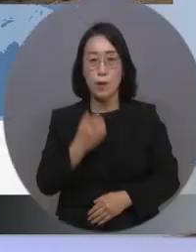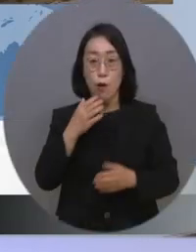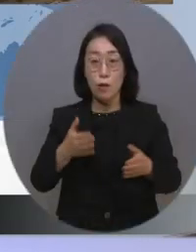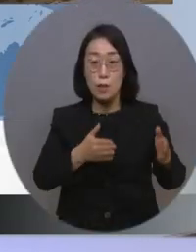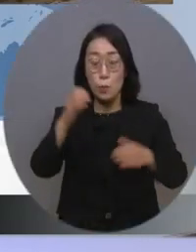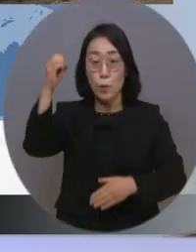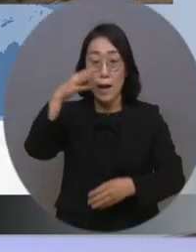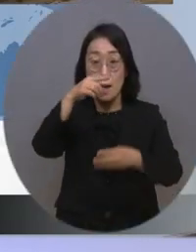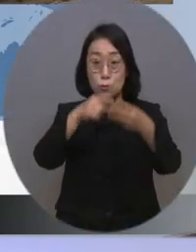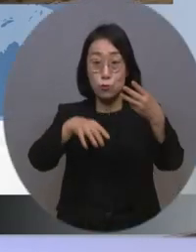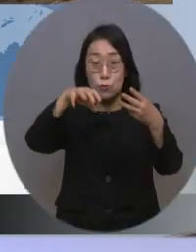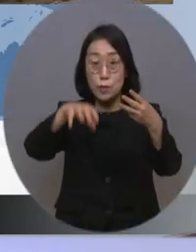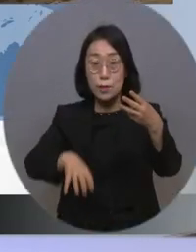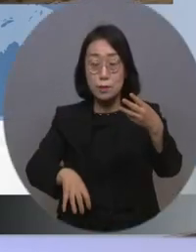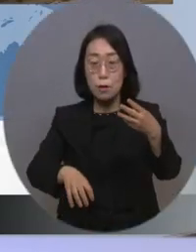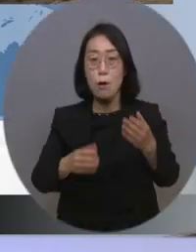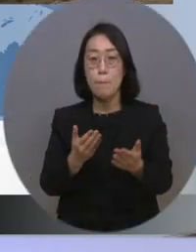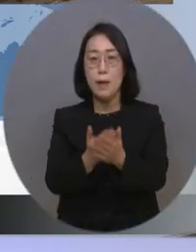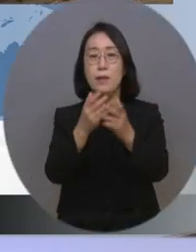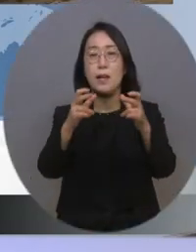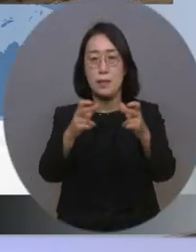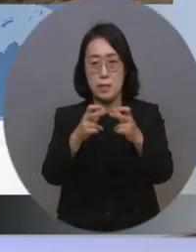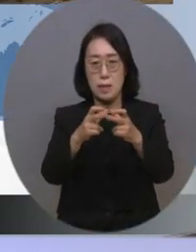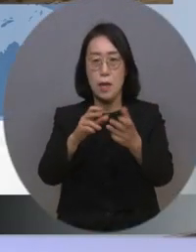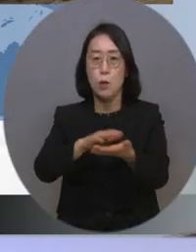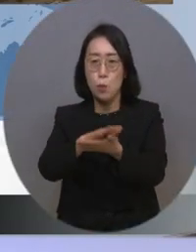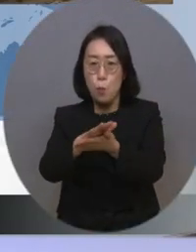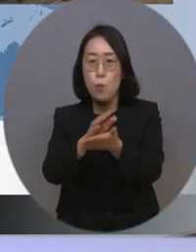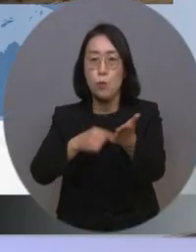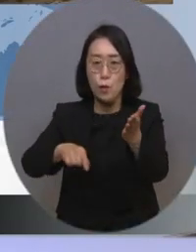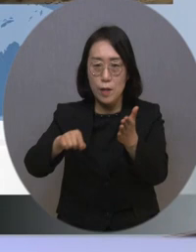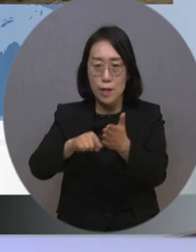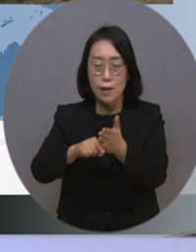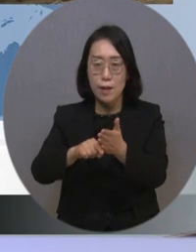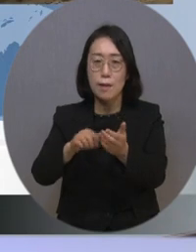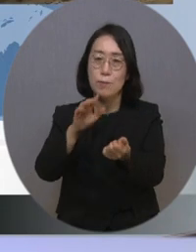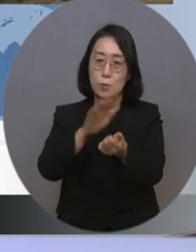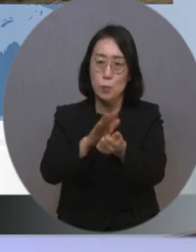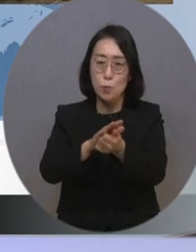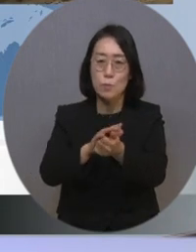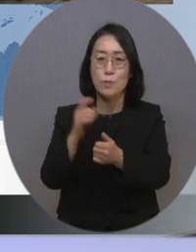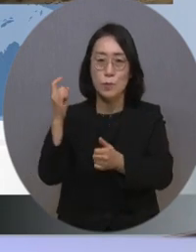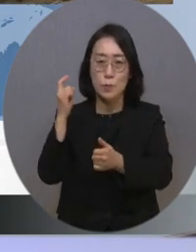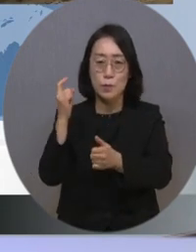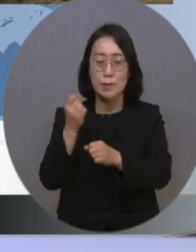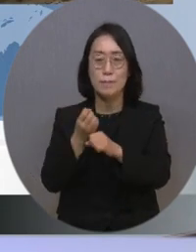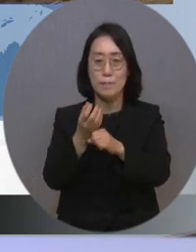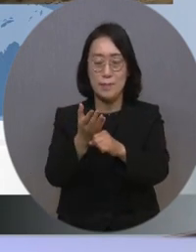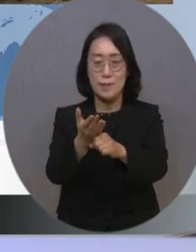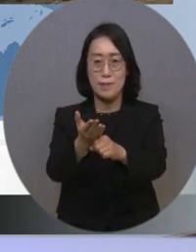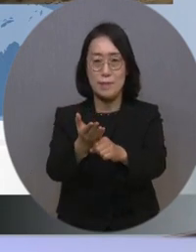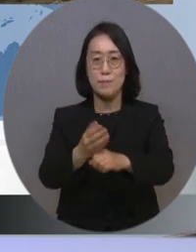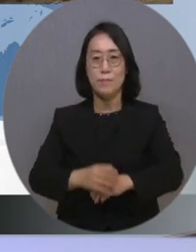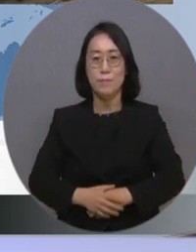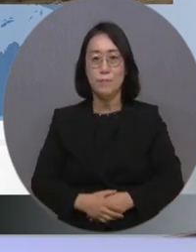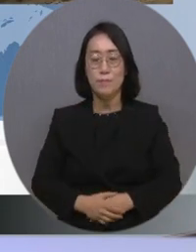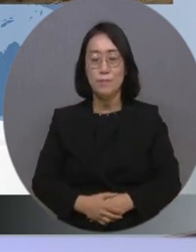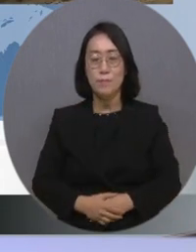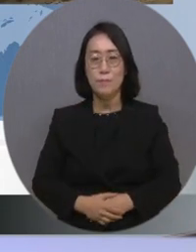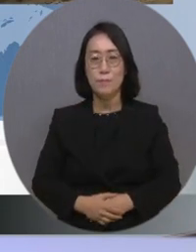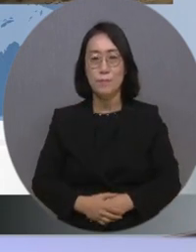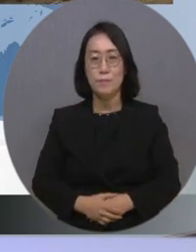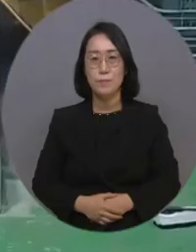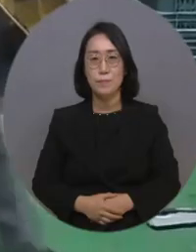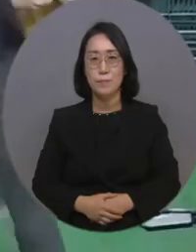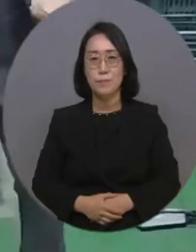경기도 양주시에서 발달장애인들의 여과활동을 위한 따뜻한 손길이 전해졌습니다 정우선 기자가 보도합니다